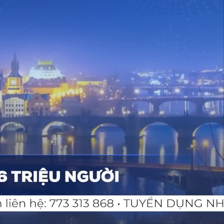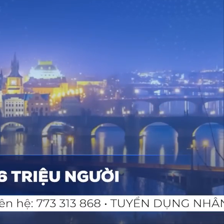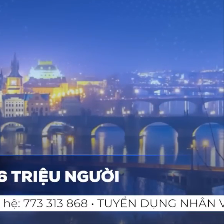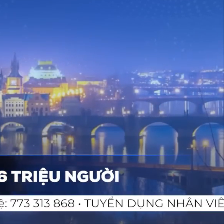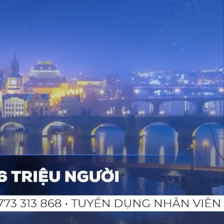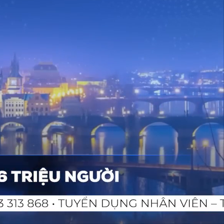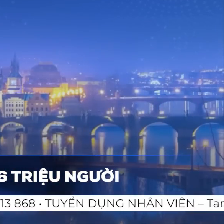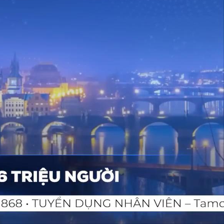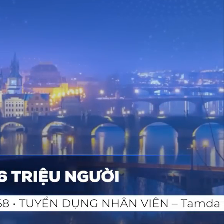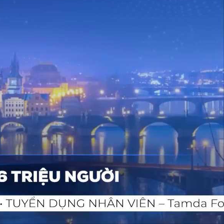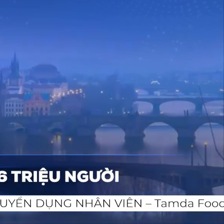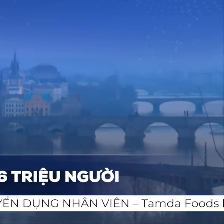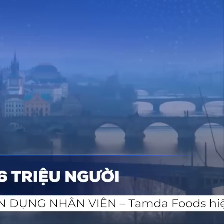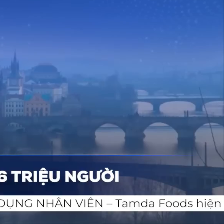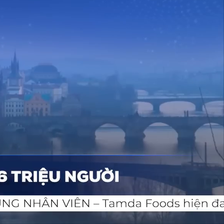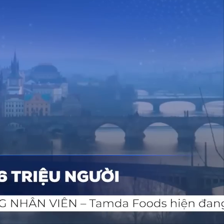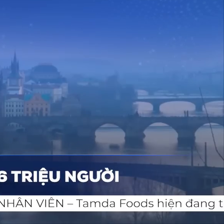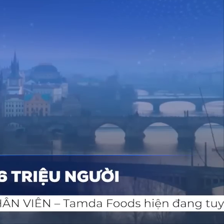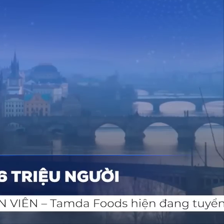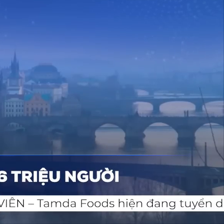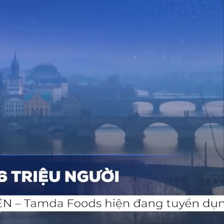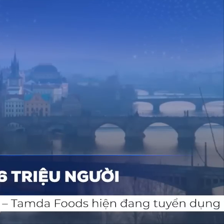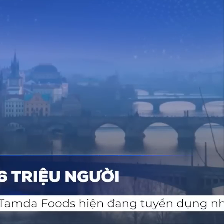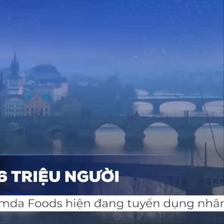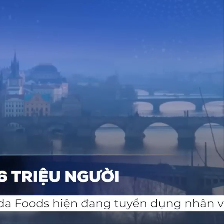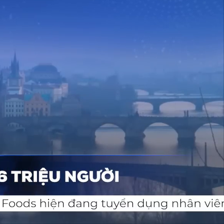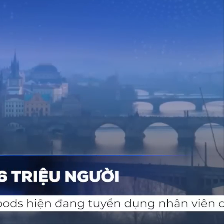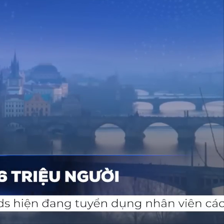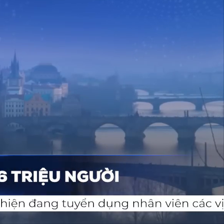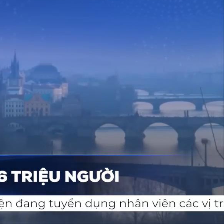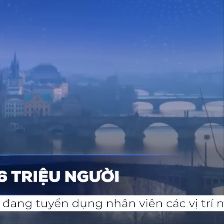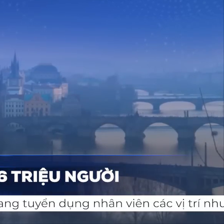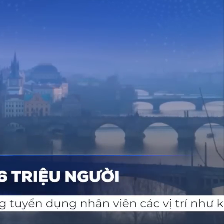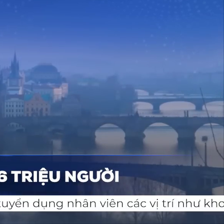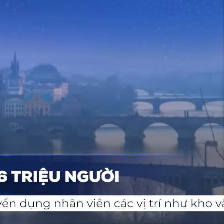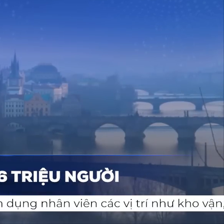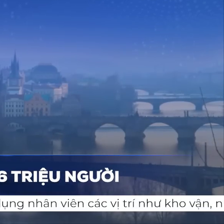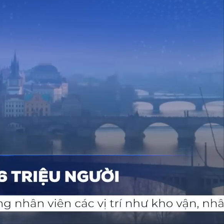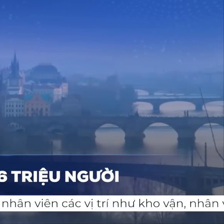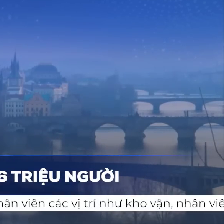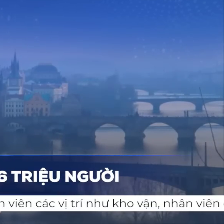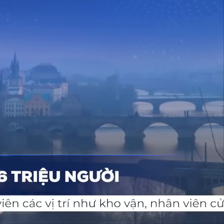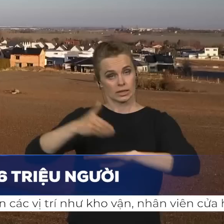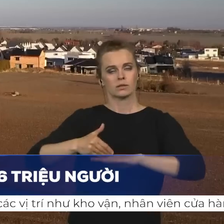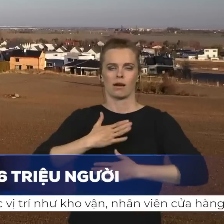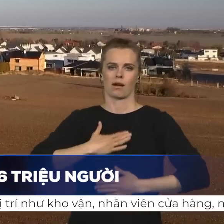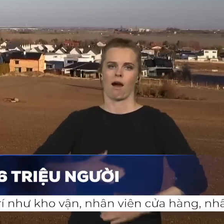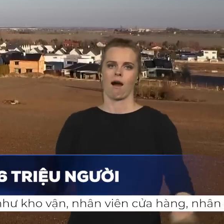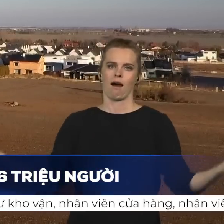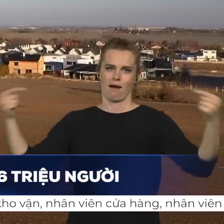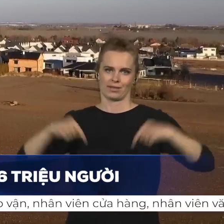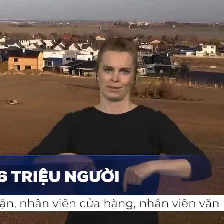trong năm nay số người tử vong nhiều hơn số người được sinh ra sự gia tăng dân số chủ yếu là do người thì cứ nước ngoài